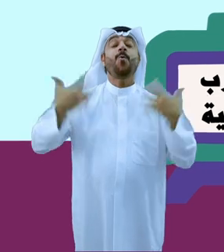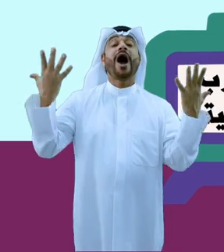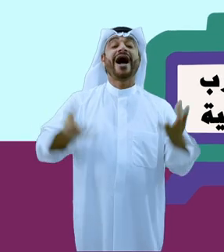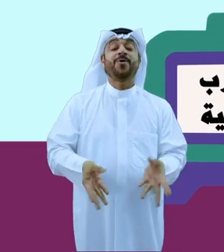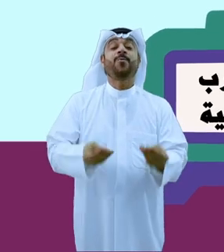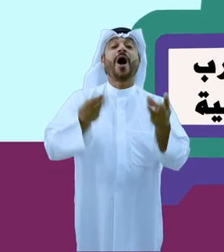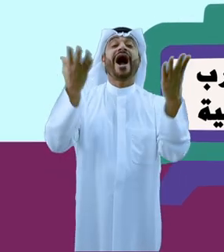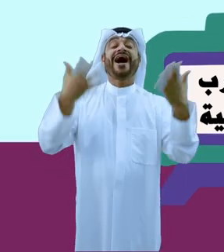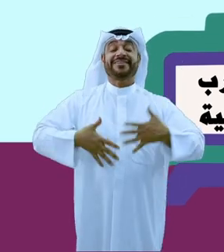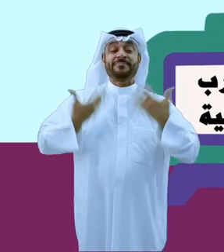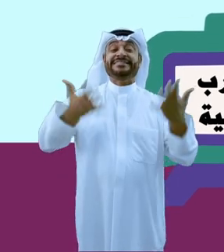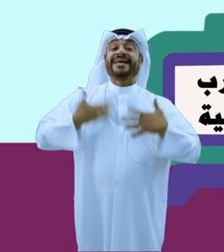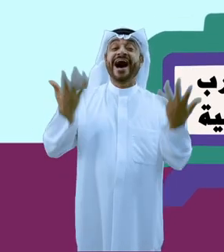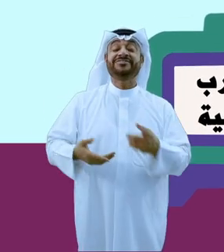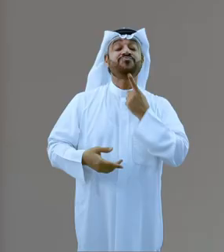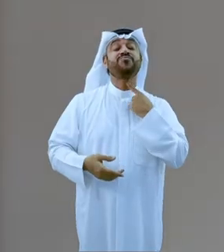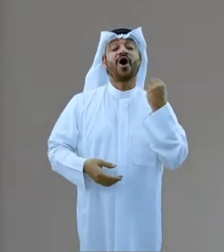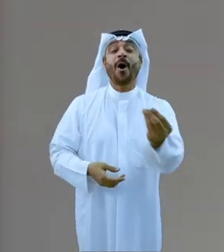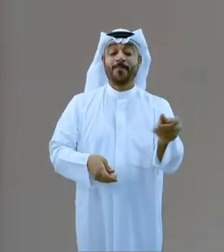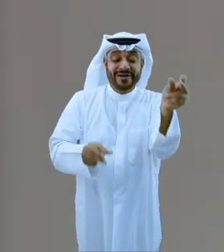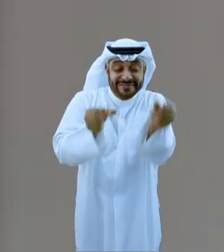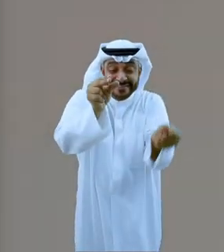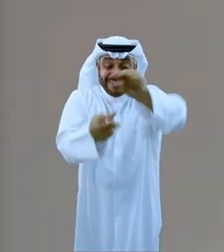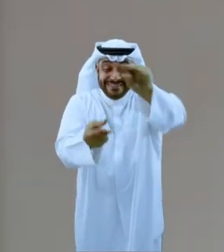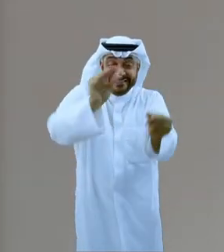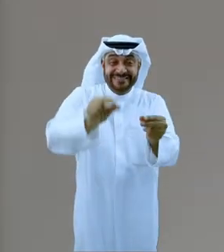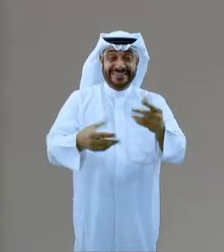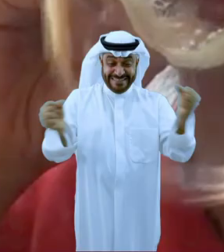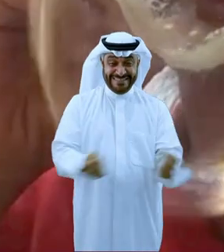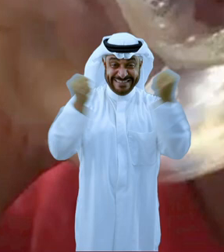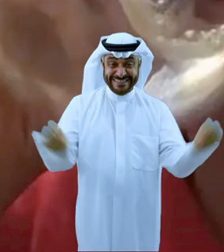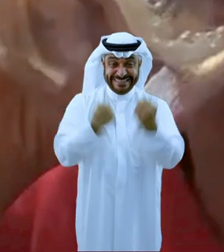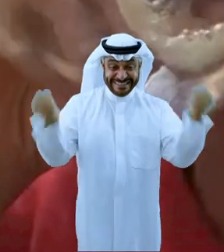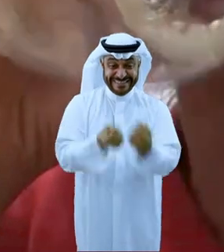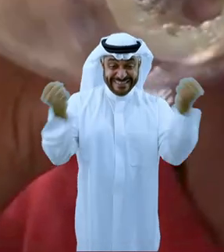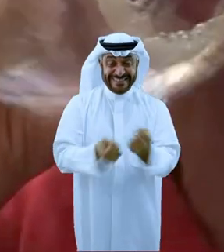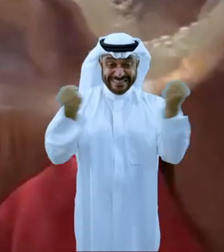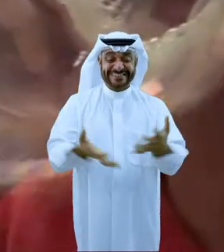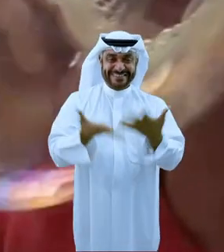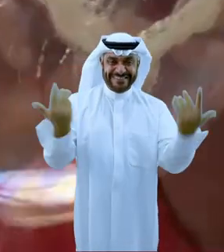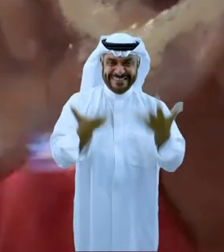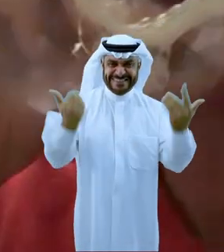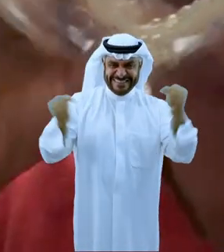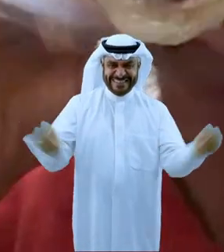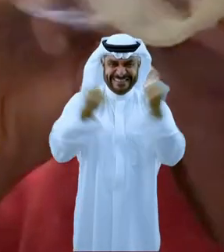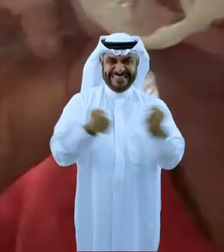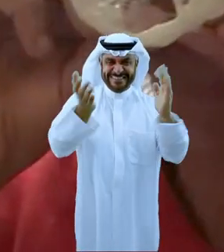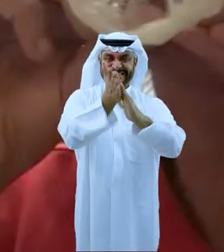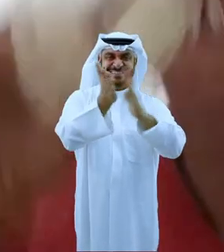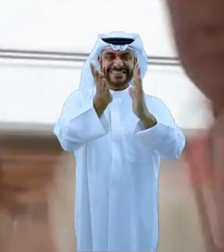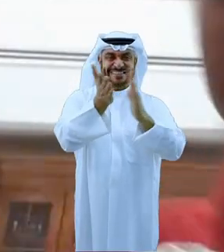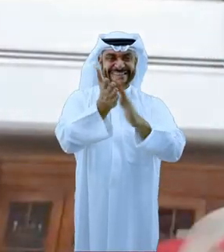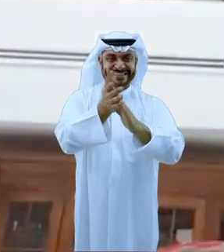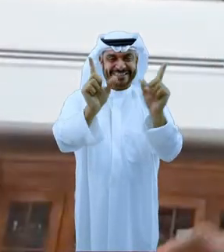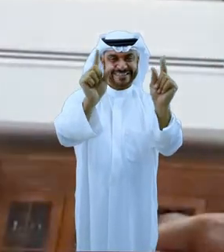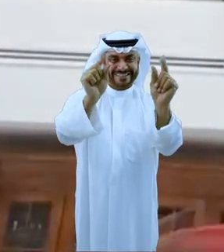وايد مستانسة بالتجربة، كل تجربة أحلى من الثانية، وايد قاعدة أستانس. عافية عافية عافية عافية عافية عافية. برافو